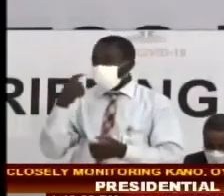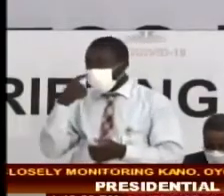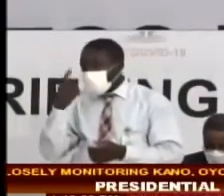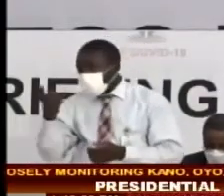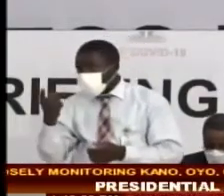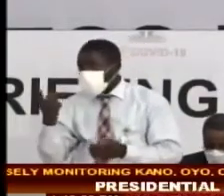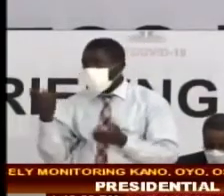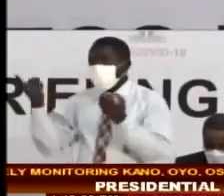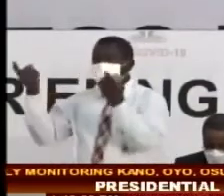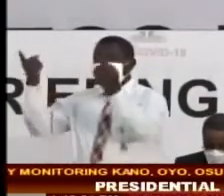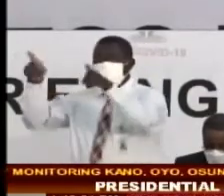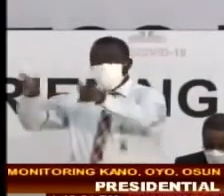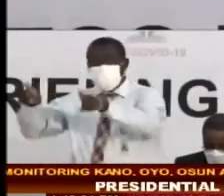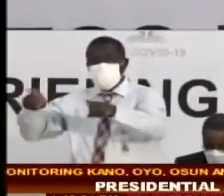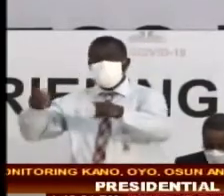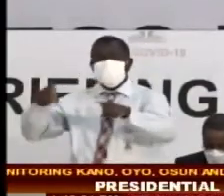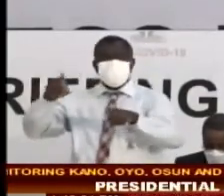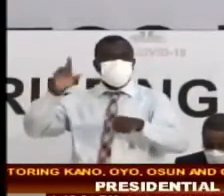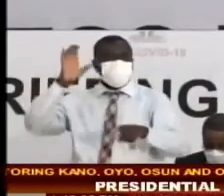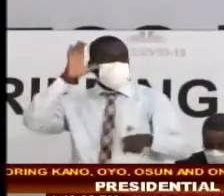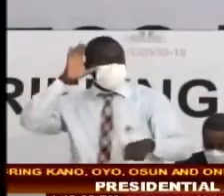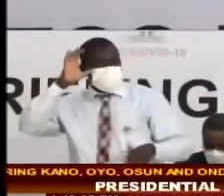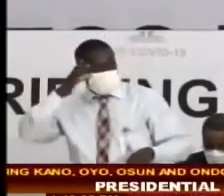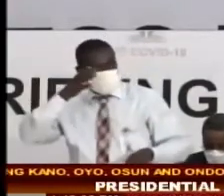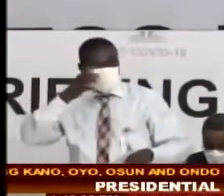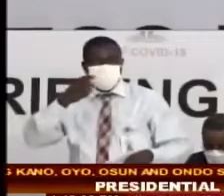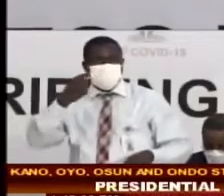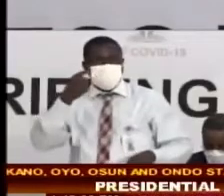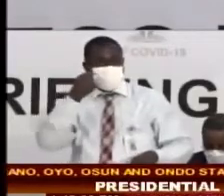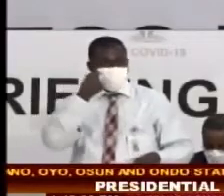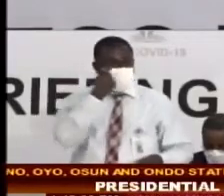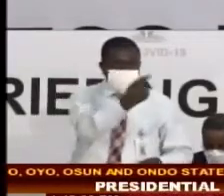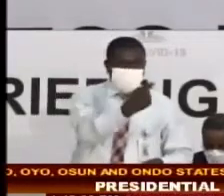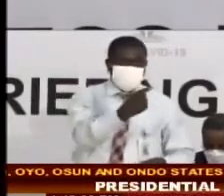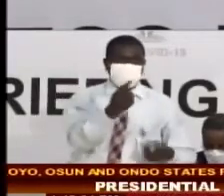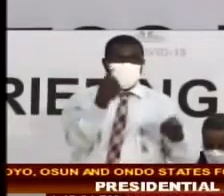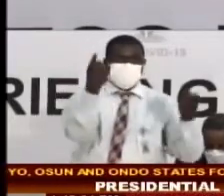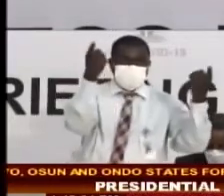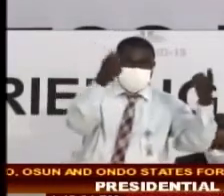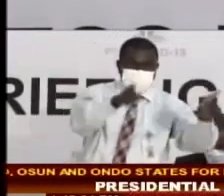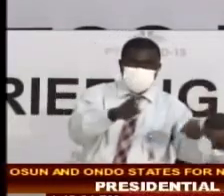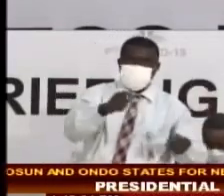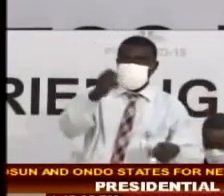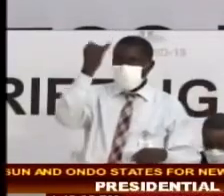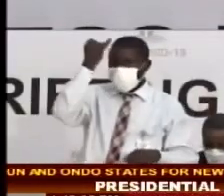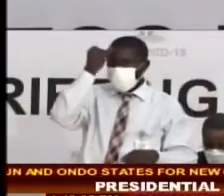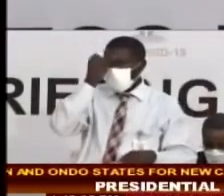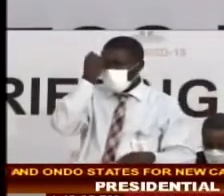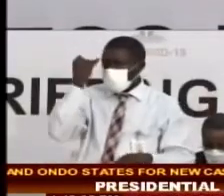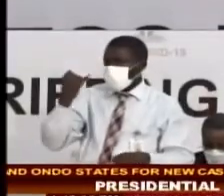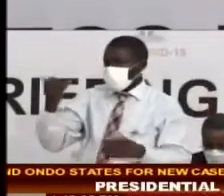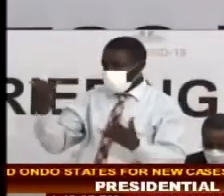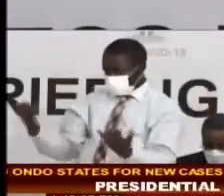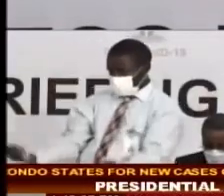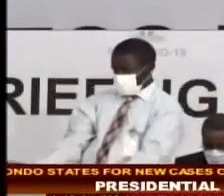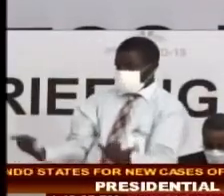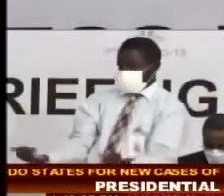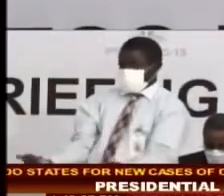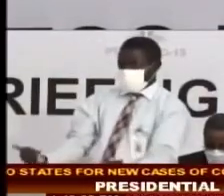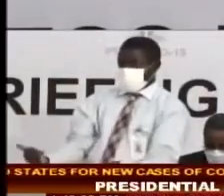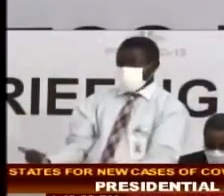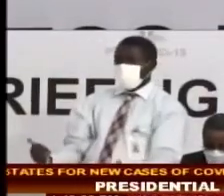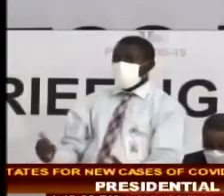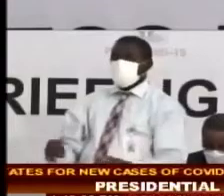kenan. Mun ga abin da yake faruwa a ƙasar Italy da sauransu. Yanzu haka mun ga abin da ke faruwa a ƙasar